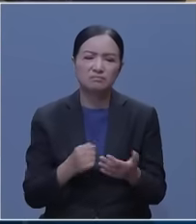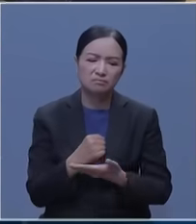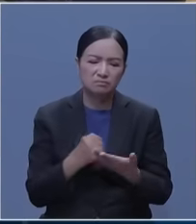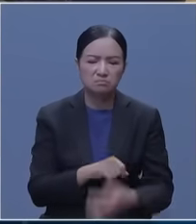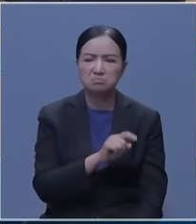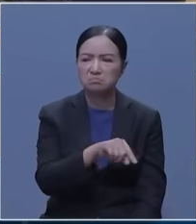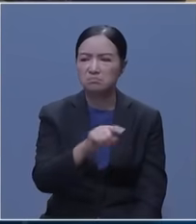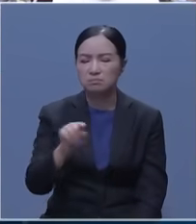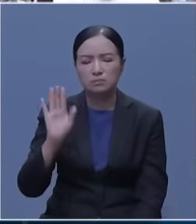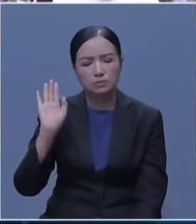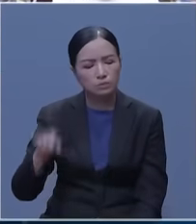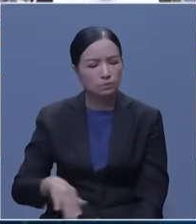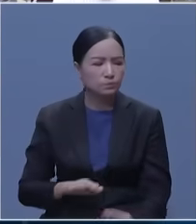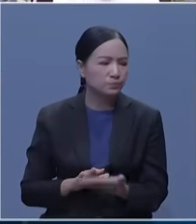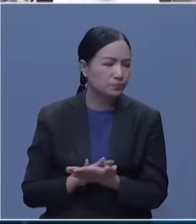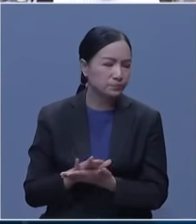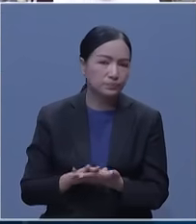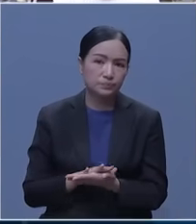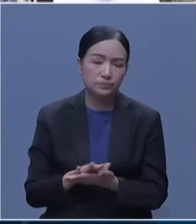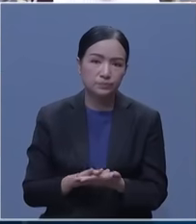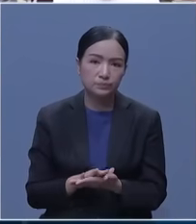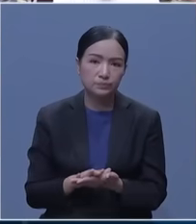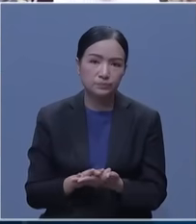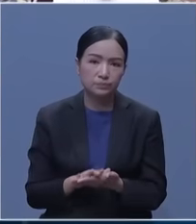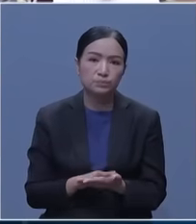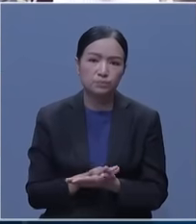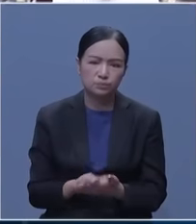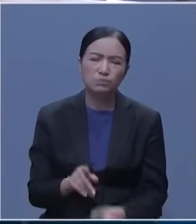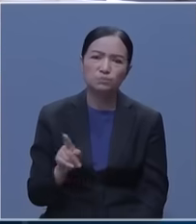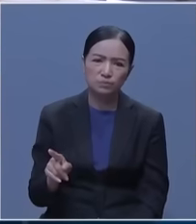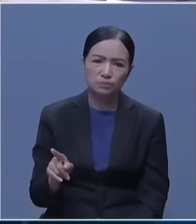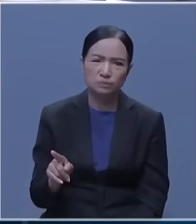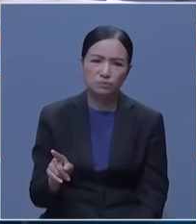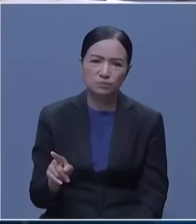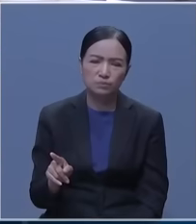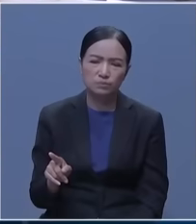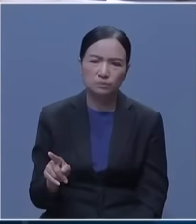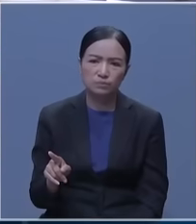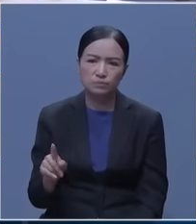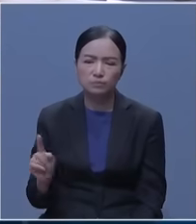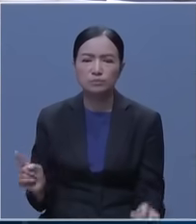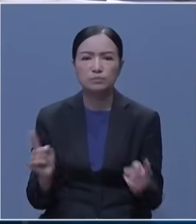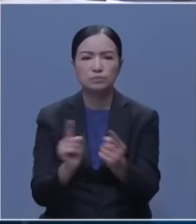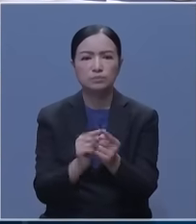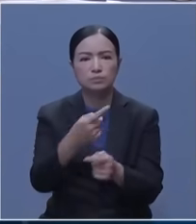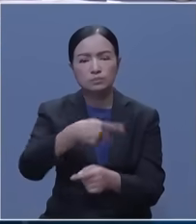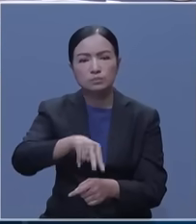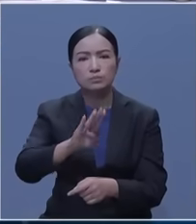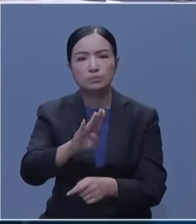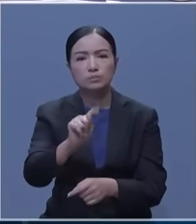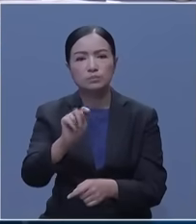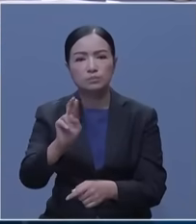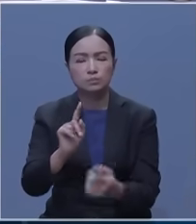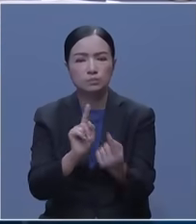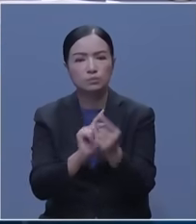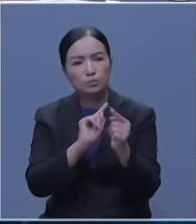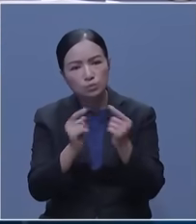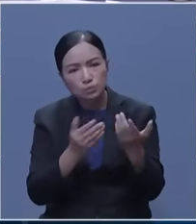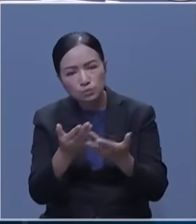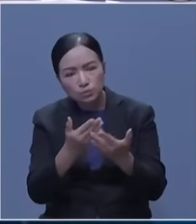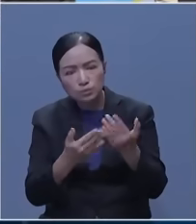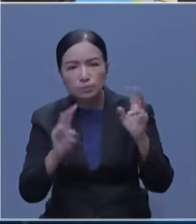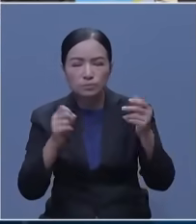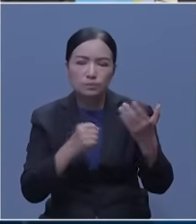นที่นี้ขอโทษนะฮะคุณก็อาจเต็มที่คุณก็อาจจะไปคุยกับผบ.ตร.เรื่องนโยบายยาเสพติดจะให้มุ่งเน้นอะไรต่